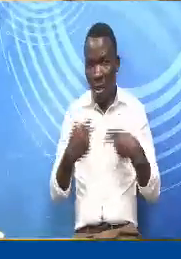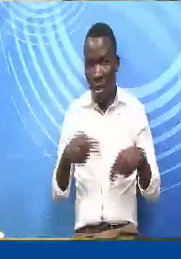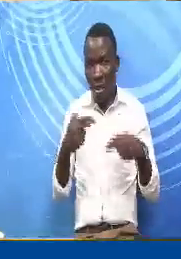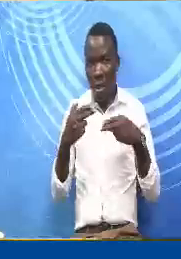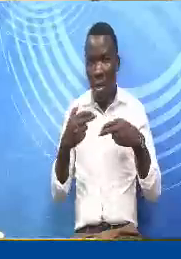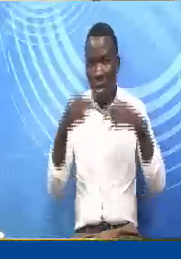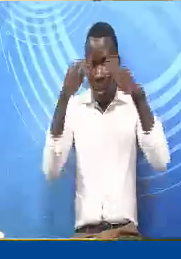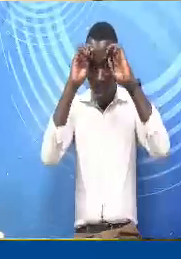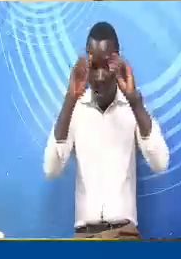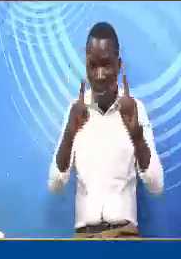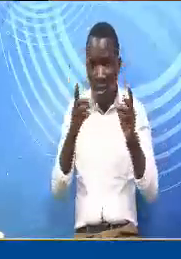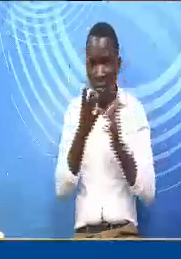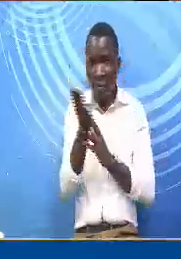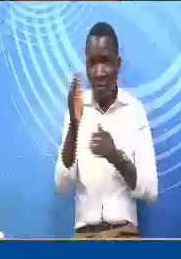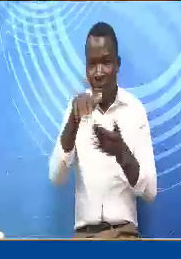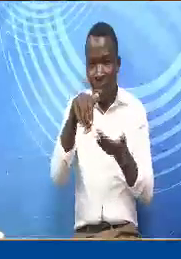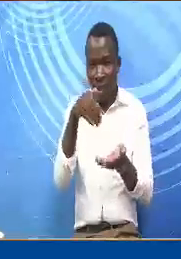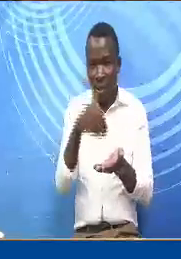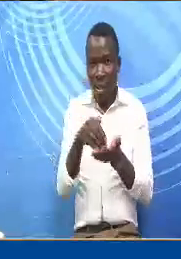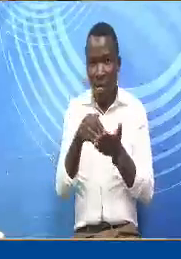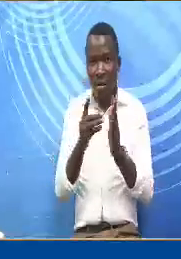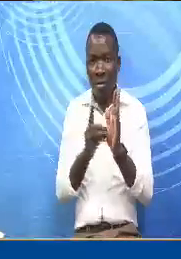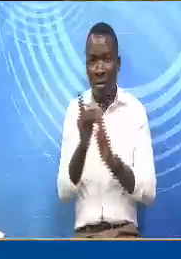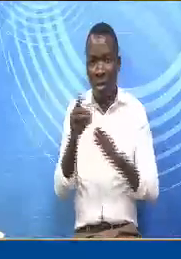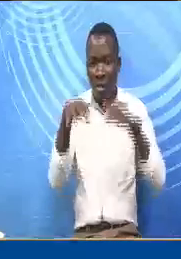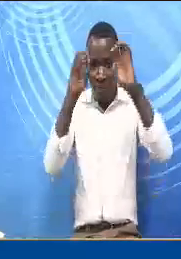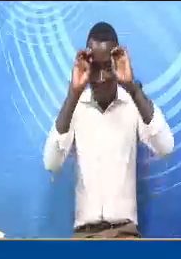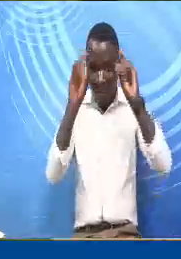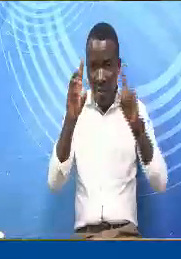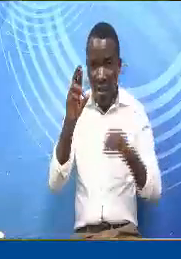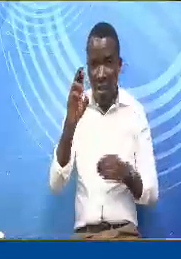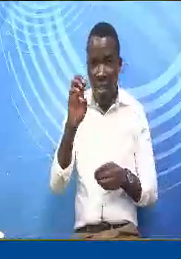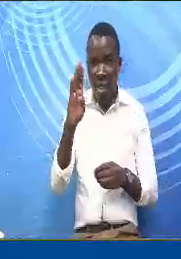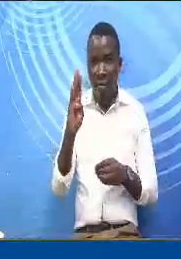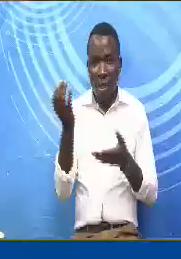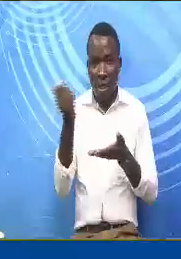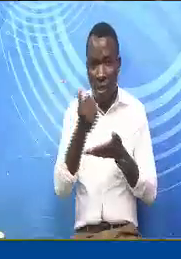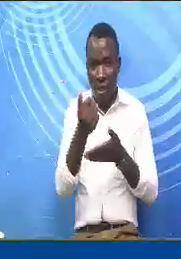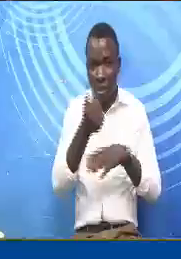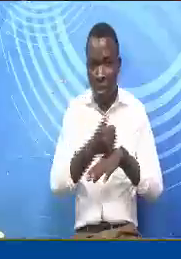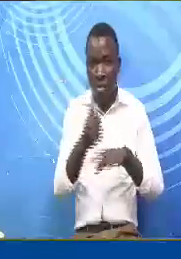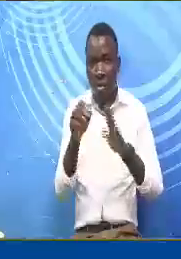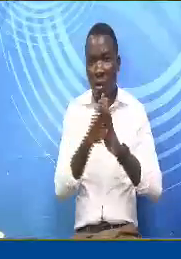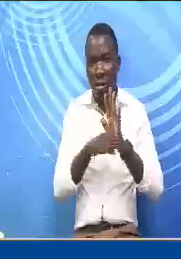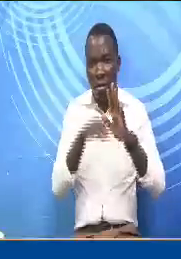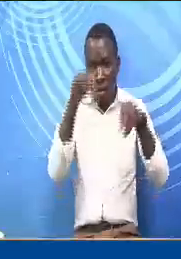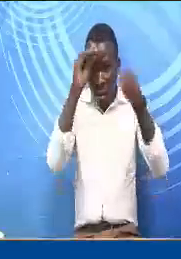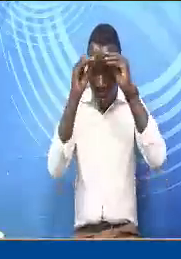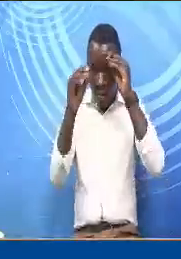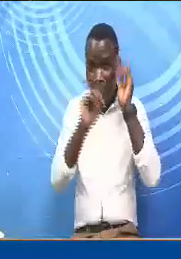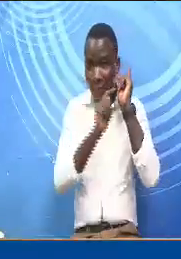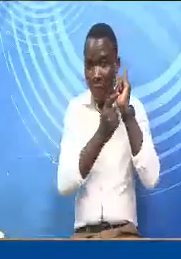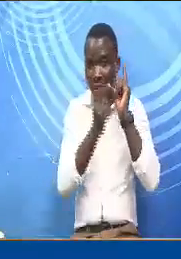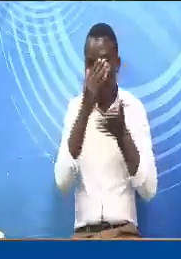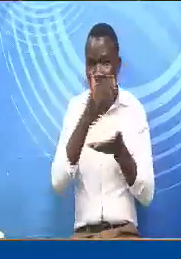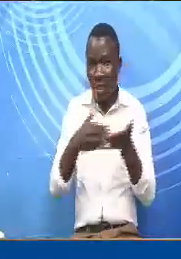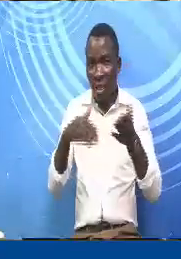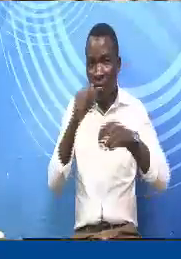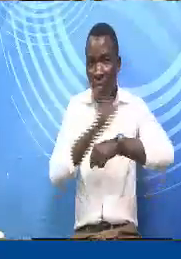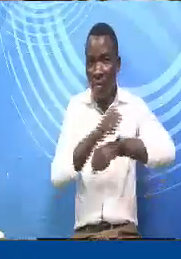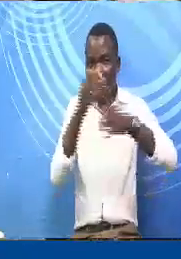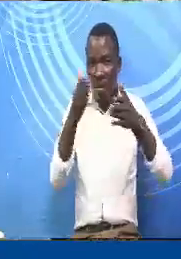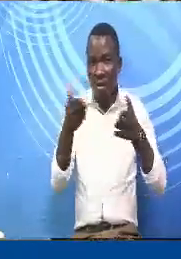gishinzwe guteza imbere uburezi REB yagerageje gushyiraho gahunda yo kwigira kuri radio, gusa bamwe mu banyeshuri baganiriye na BTN TV batangaje ko iyi